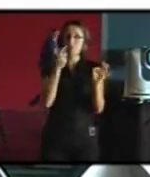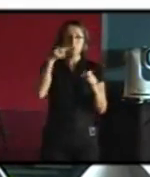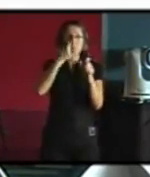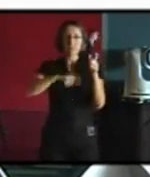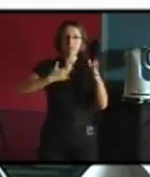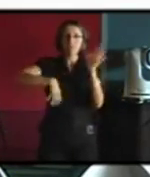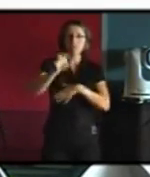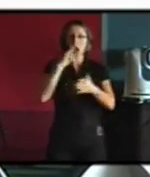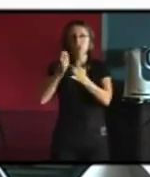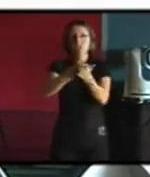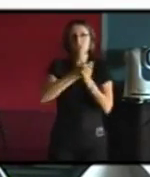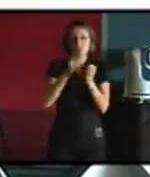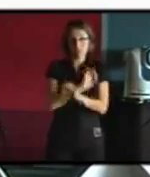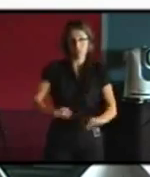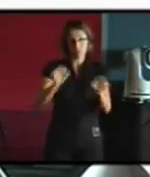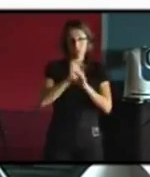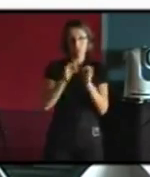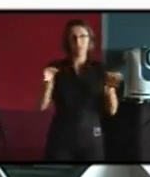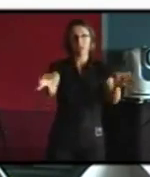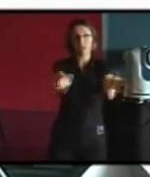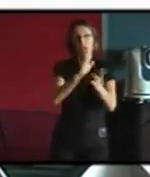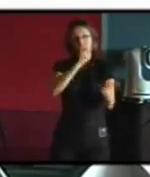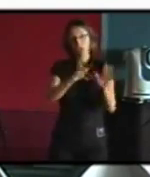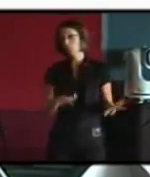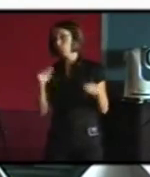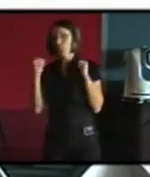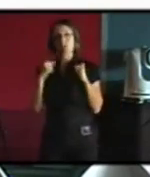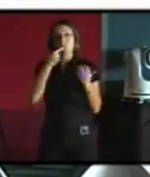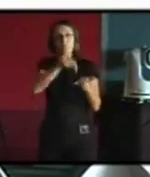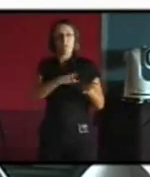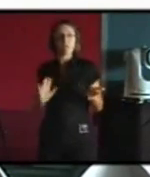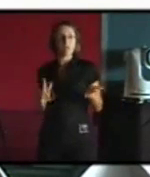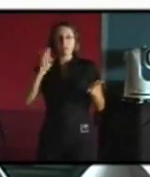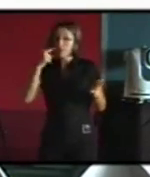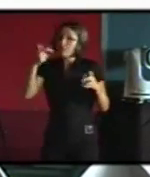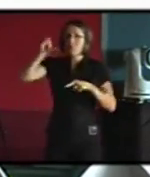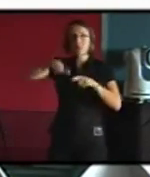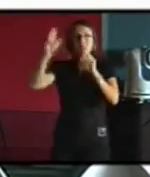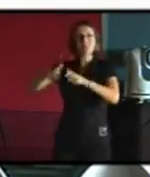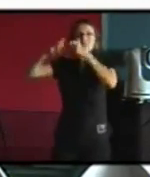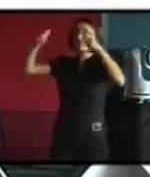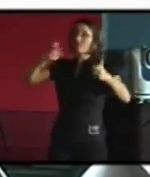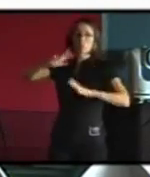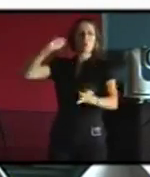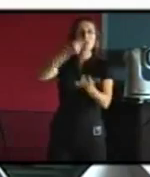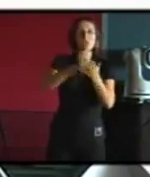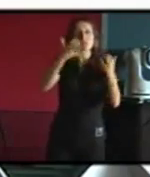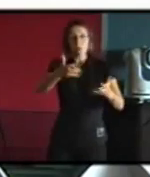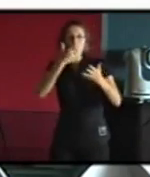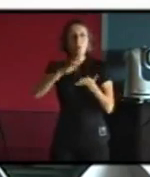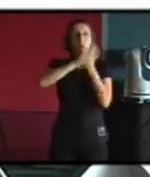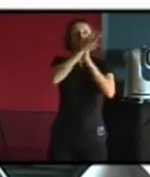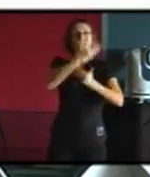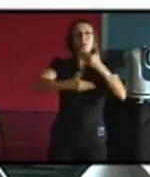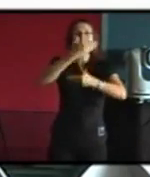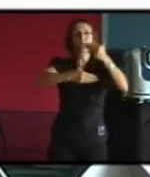voulait investir. Il y avait des terrains, on pouvait les vendre à zéro, mais il n'y avait pas de développeur qui venait pour construire ni du bureau, ni du logement, ni quoi que